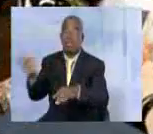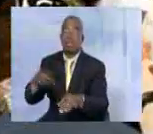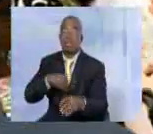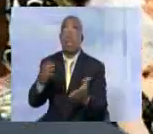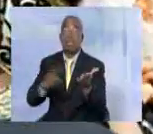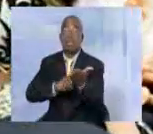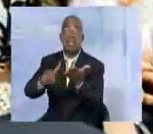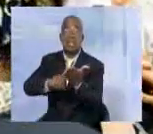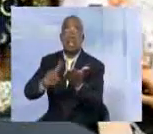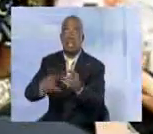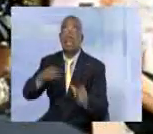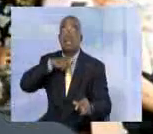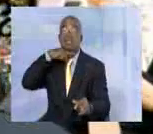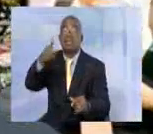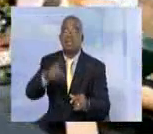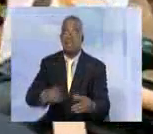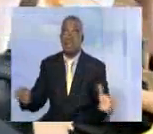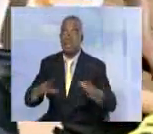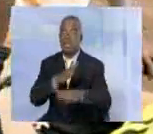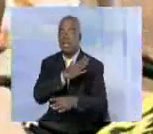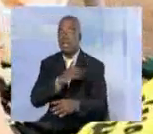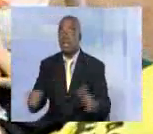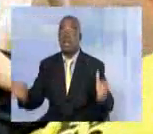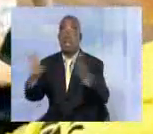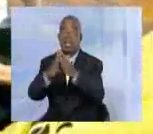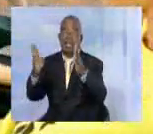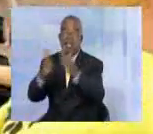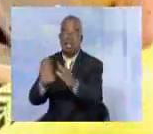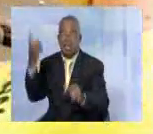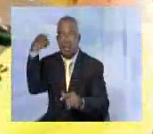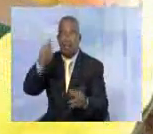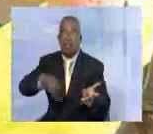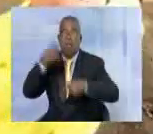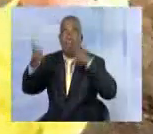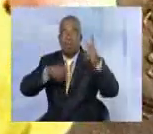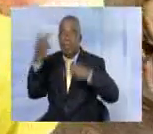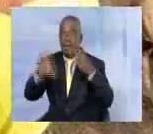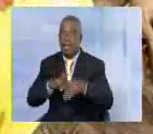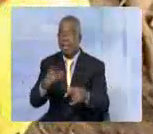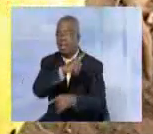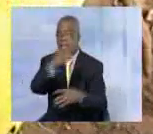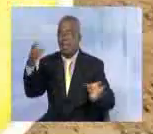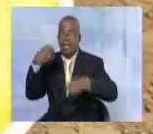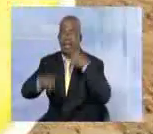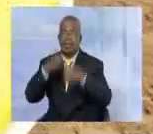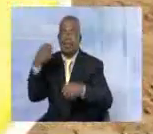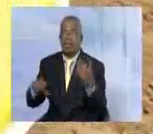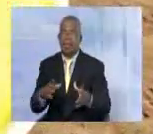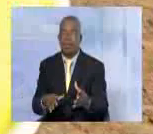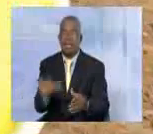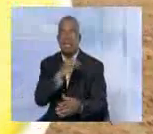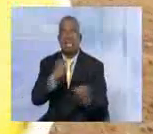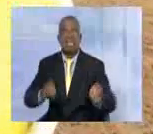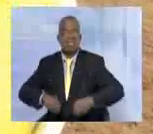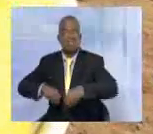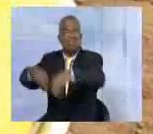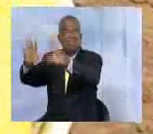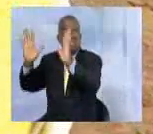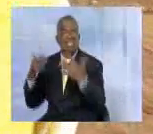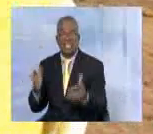séances de discussion pour parler des difficultés rencontrées par les albinos. Rejetés par la société, ils sont aussi victimes de